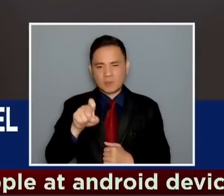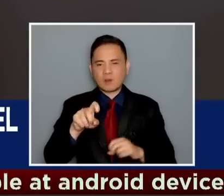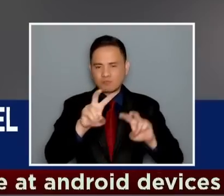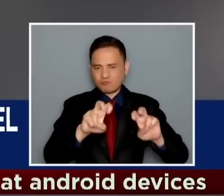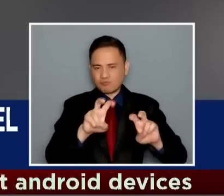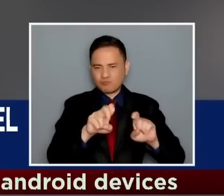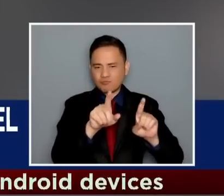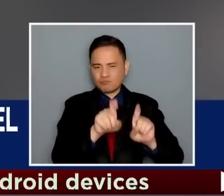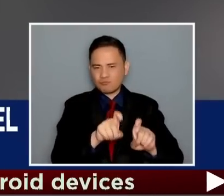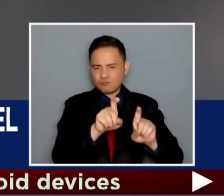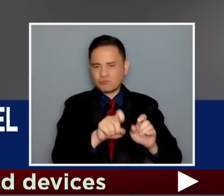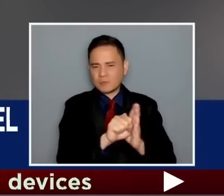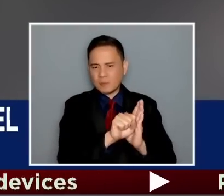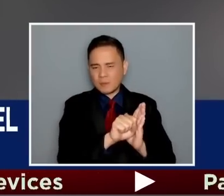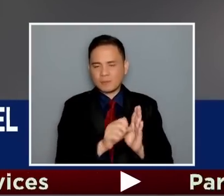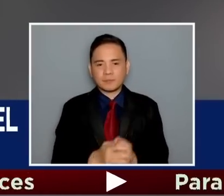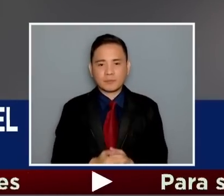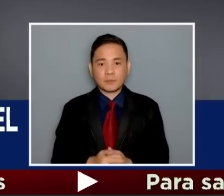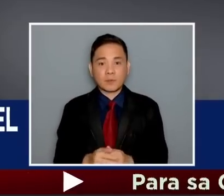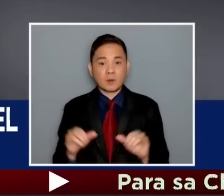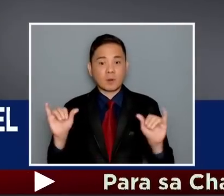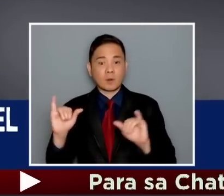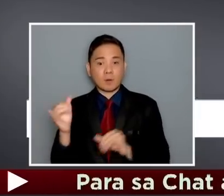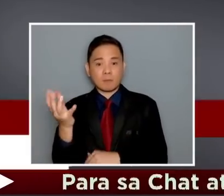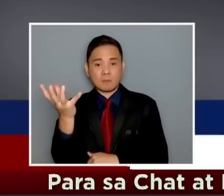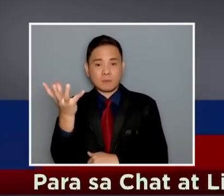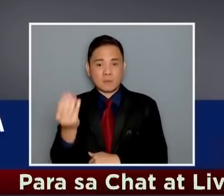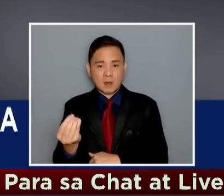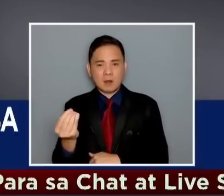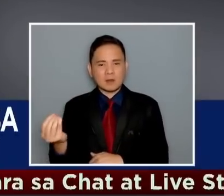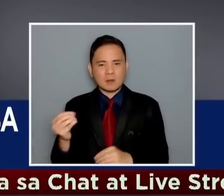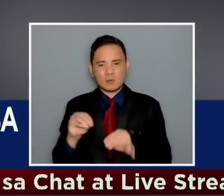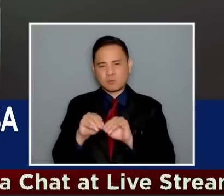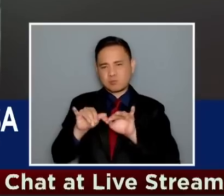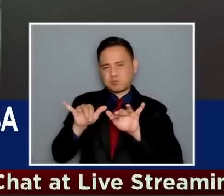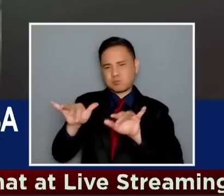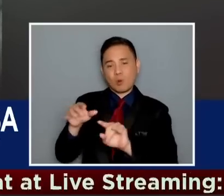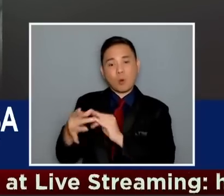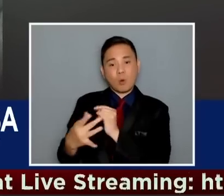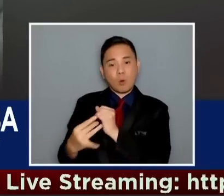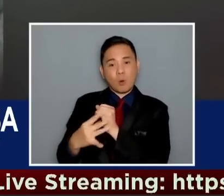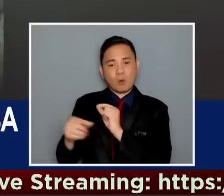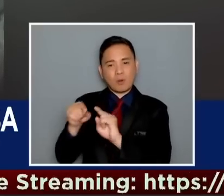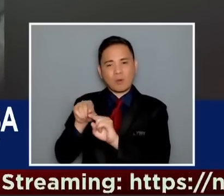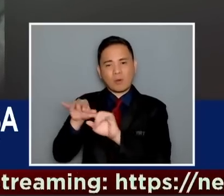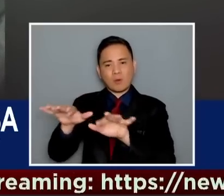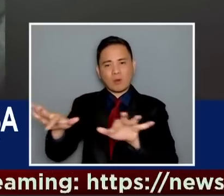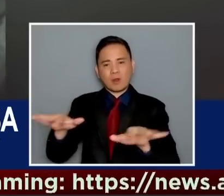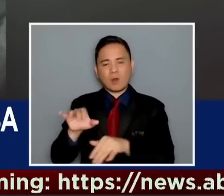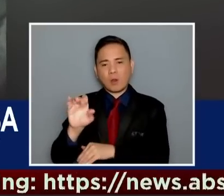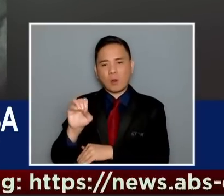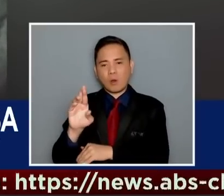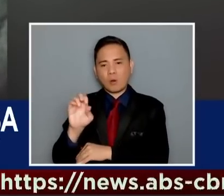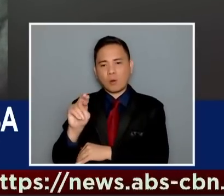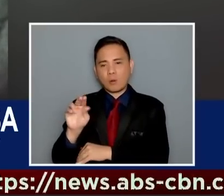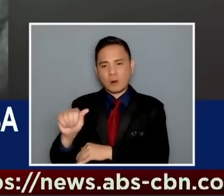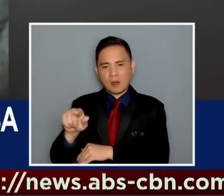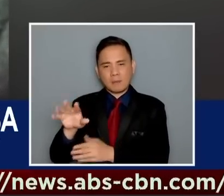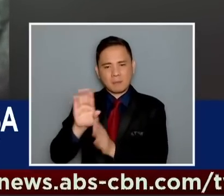Guard Batangas na tumama na rin ang oil spill sa Barangay Corona at Barangay San Isidro sa Isla ng Tingloy sa Batangas?